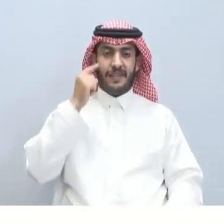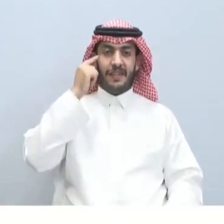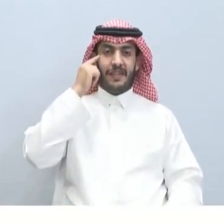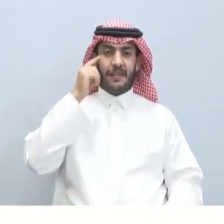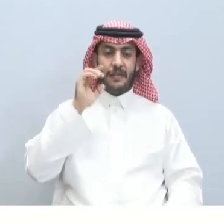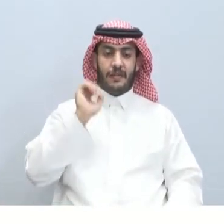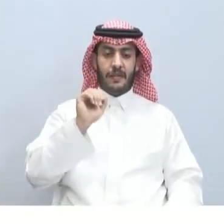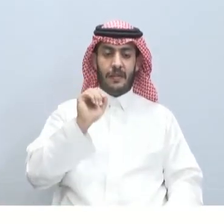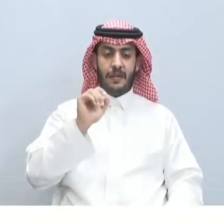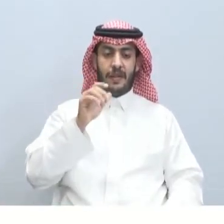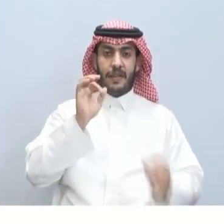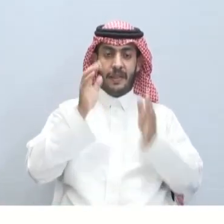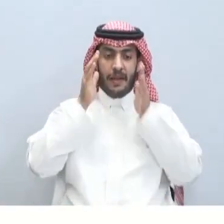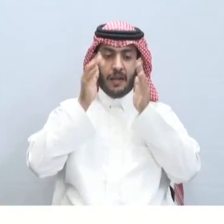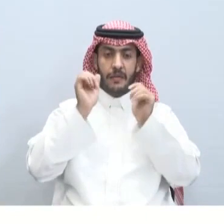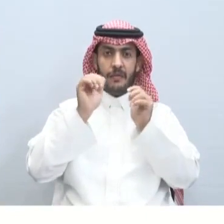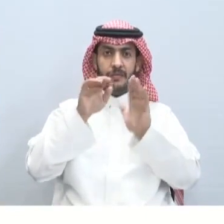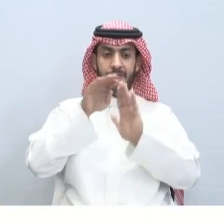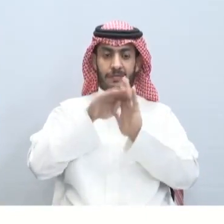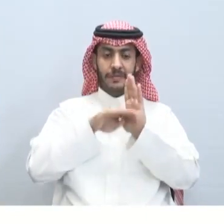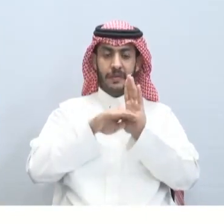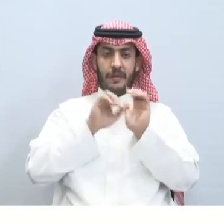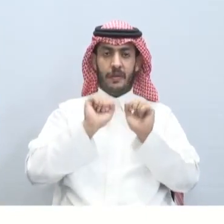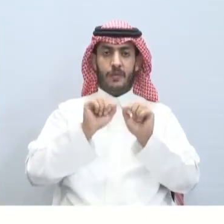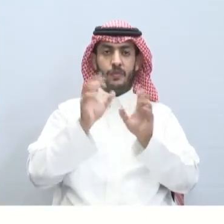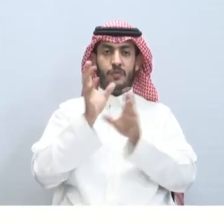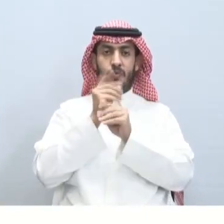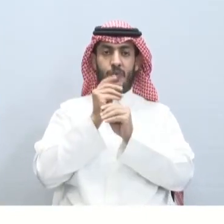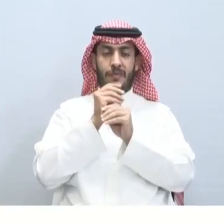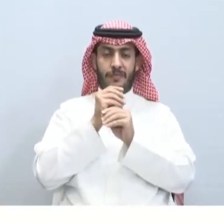عن التركيز على شرائح من